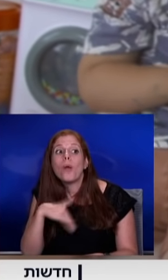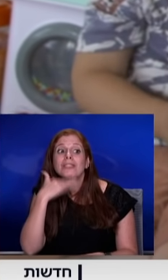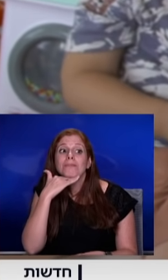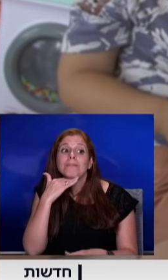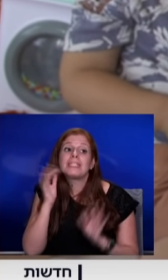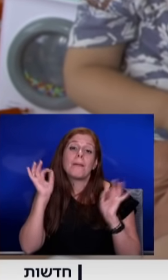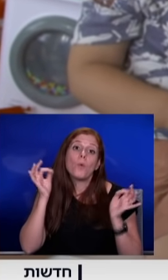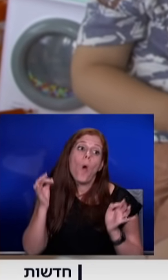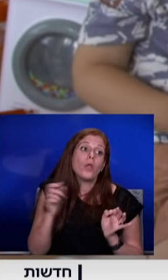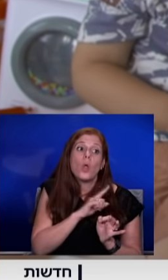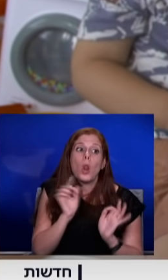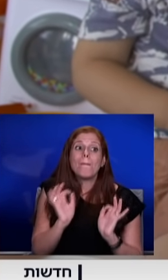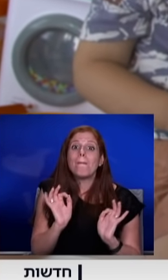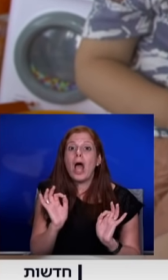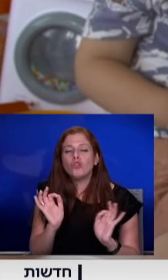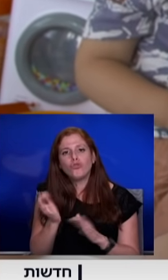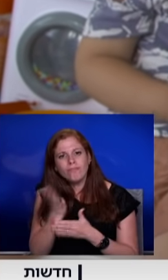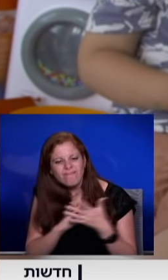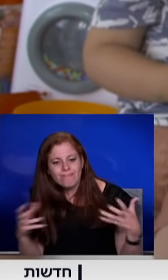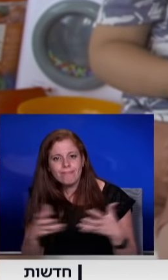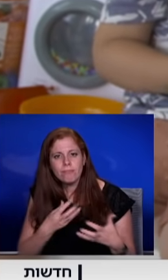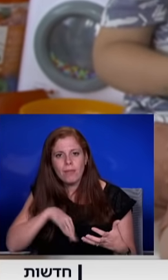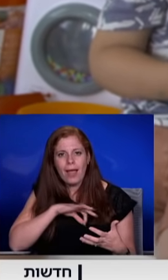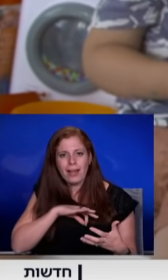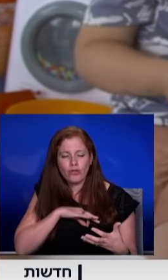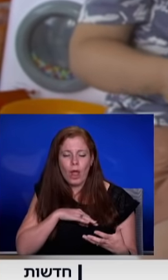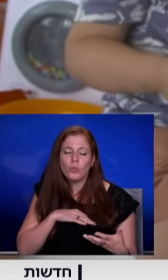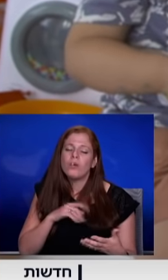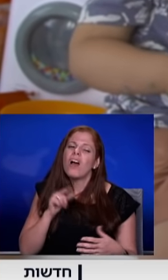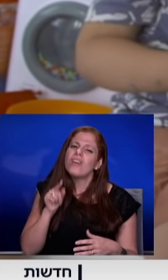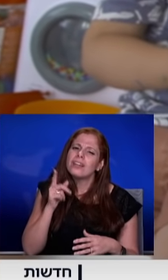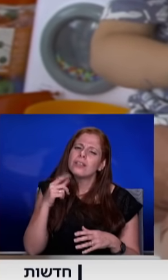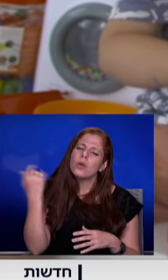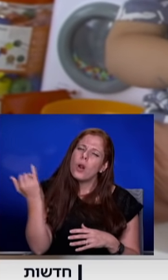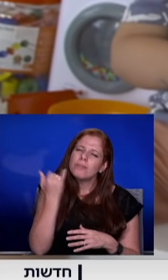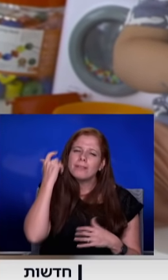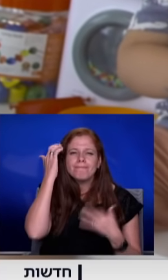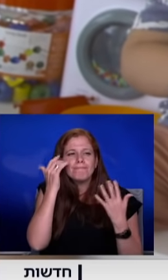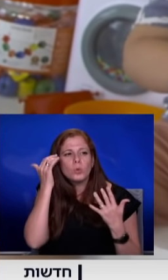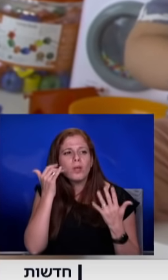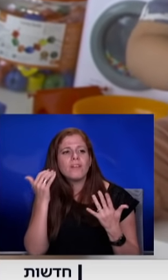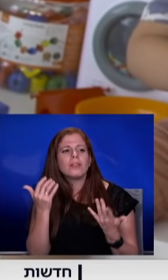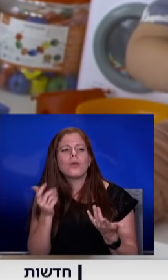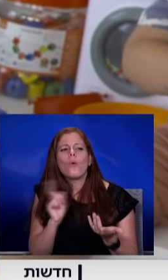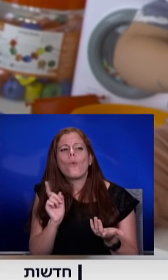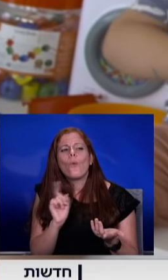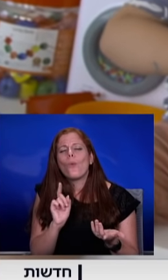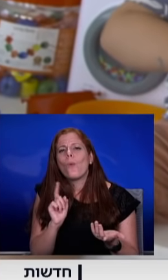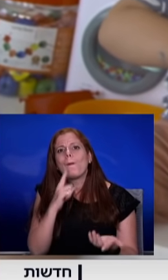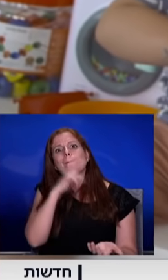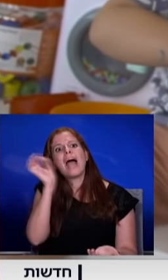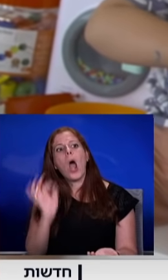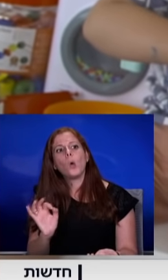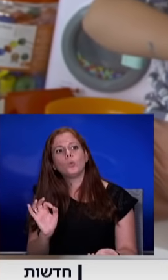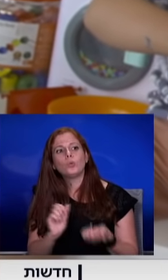או אתה לא ממש מספיק חלק שלנו. אבל אז אני כל הזמן חושבת, הוא לא 100%